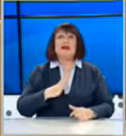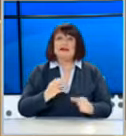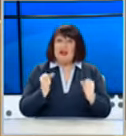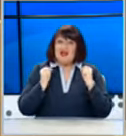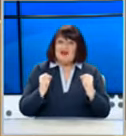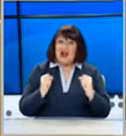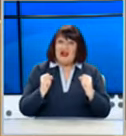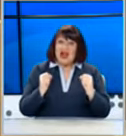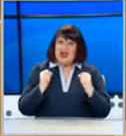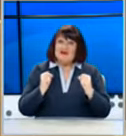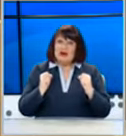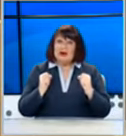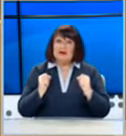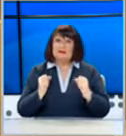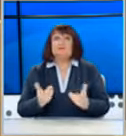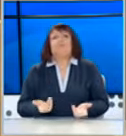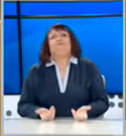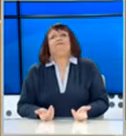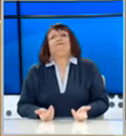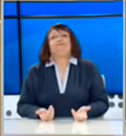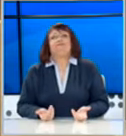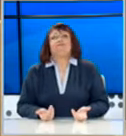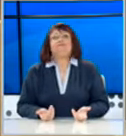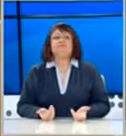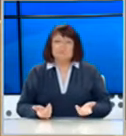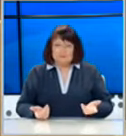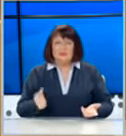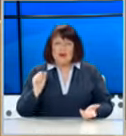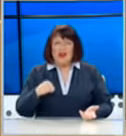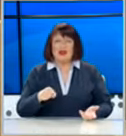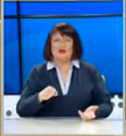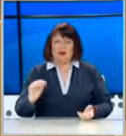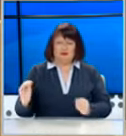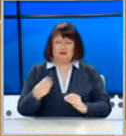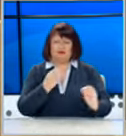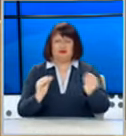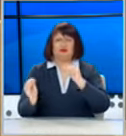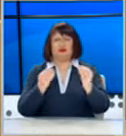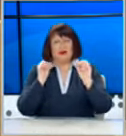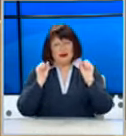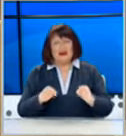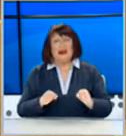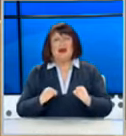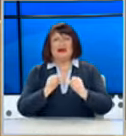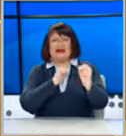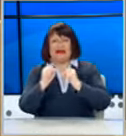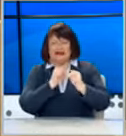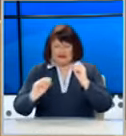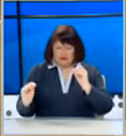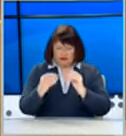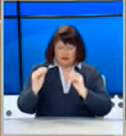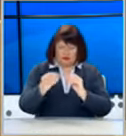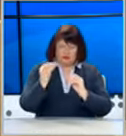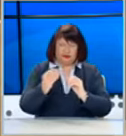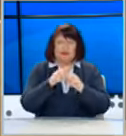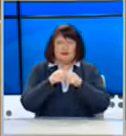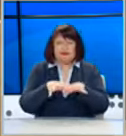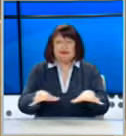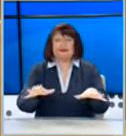Μα έχουμε παράλογες επιπτώσεις. Όποια κρίση προκύπτει, οι επιπτώσεις που πληρώνει η ελληνική κοινωνία